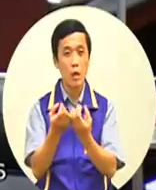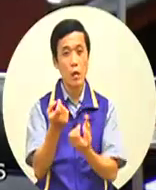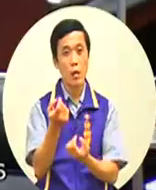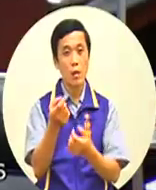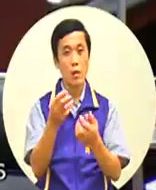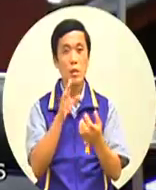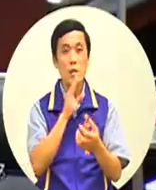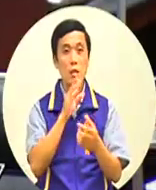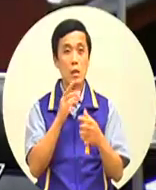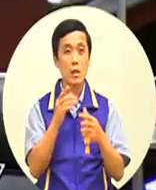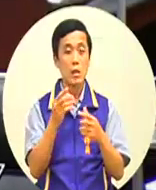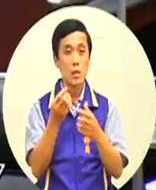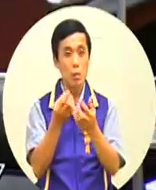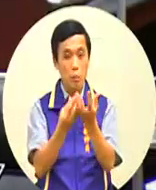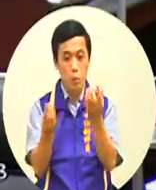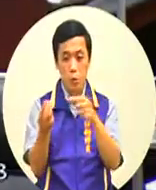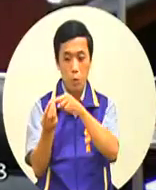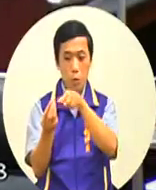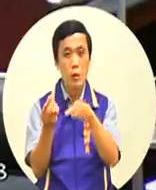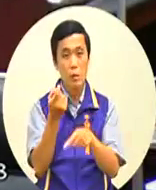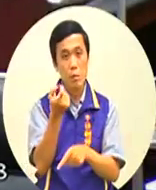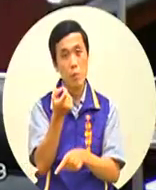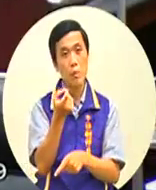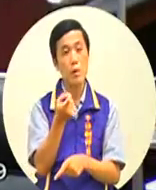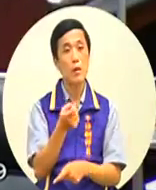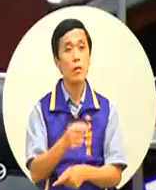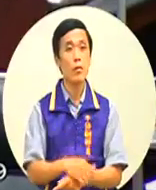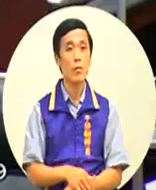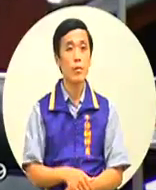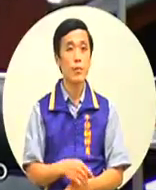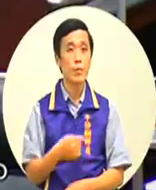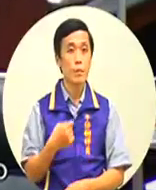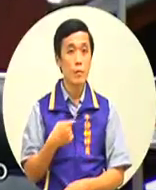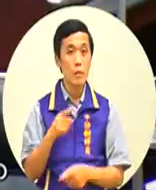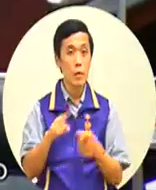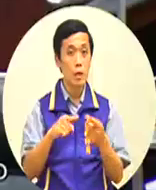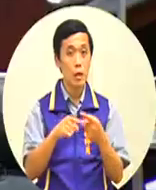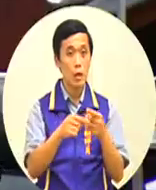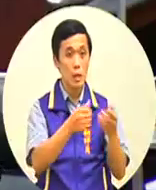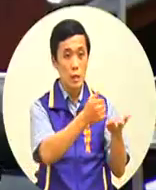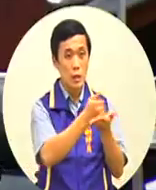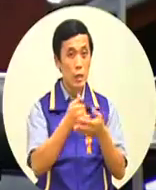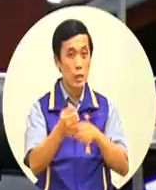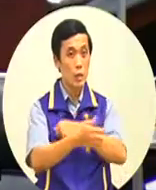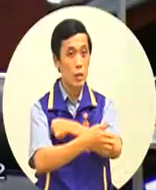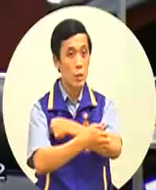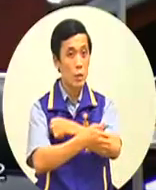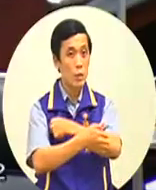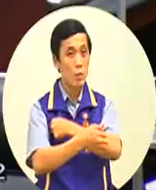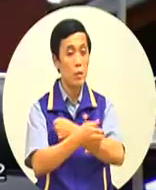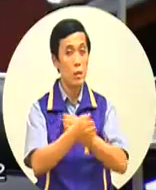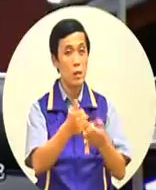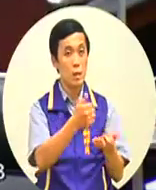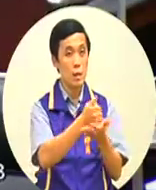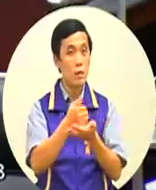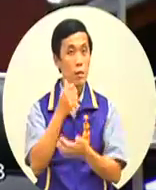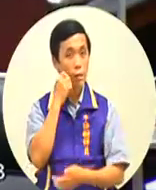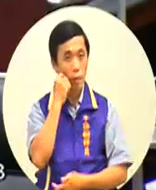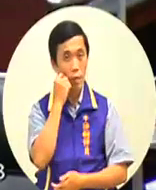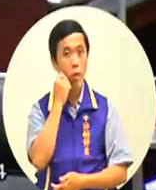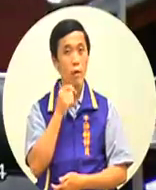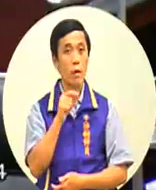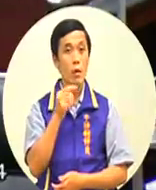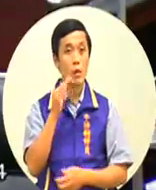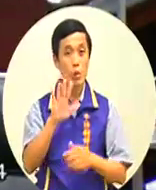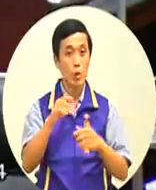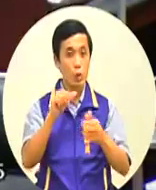了解，阮田园有些农产品咧出的时阵，要雇工吼足困难啊。真正困难，有些伊个产期是